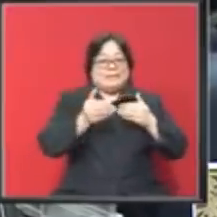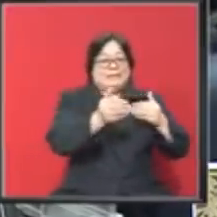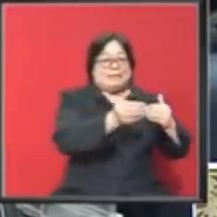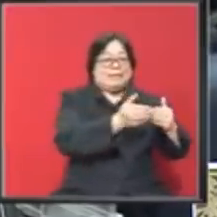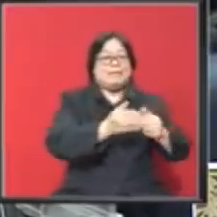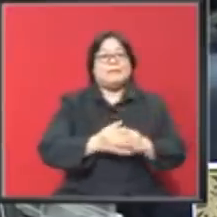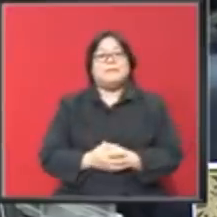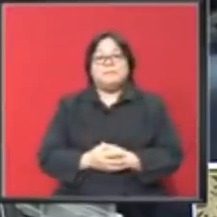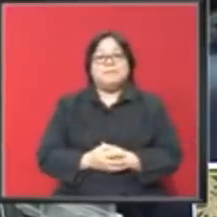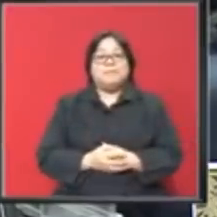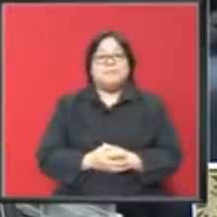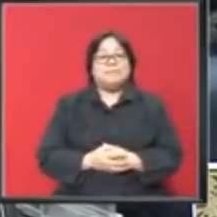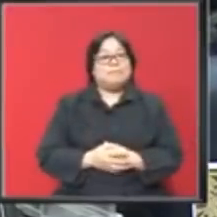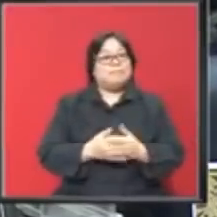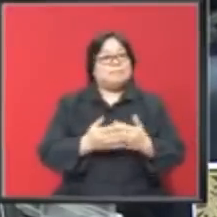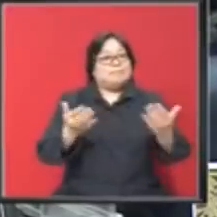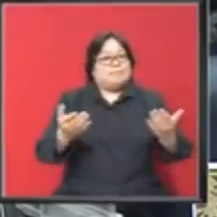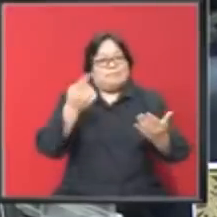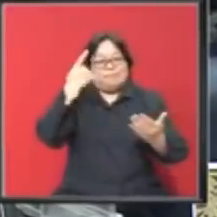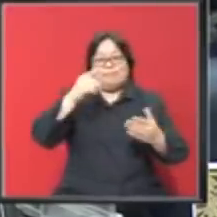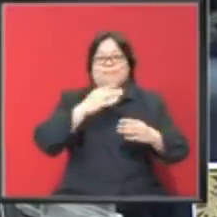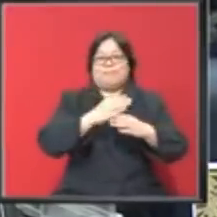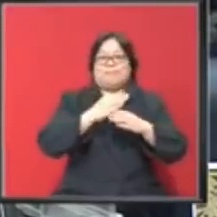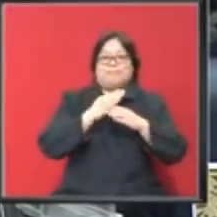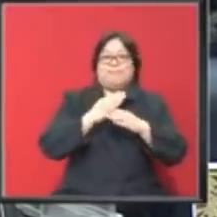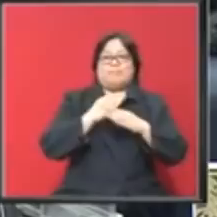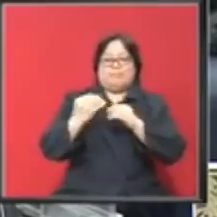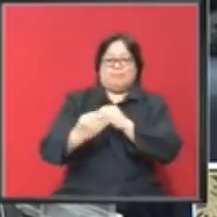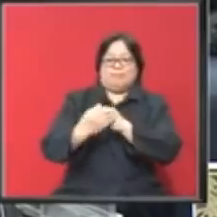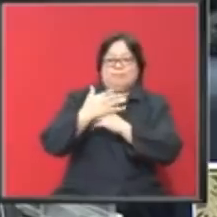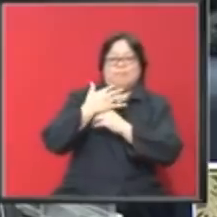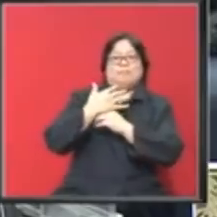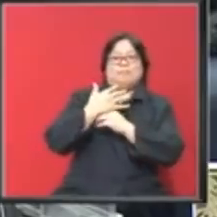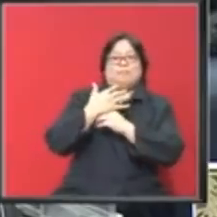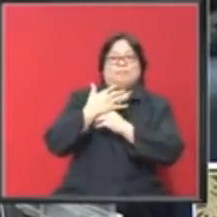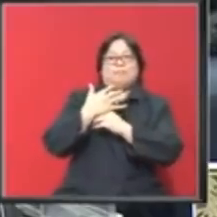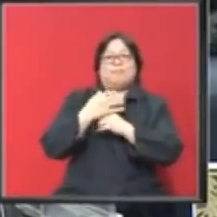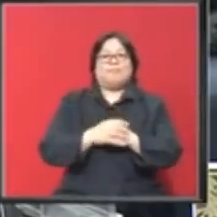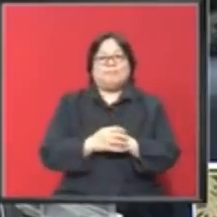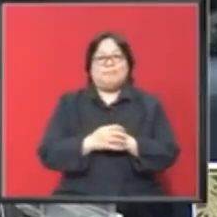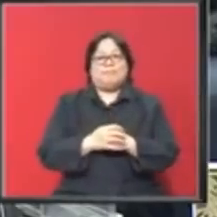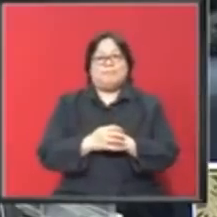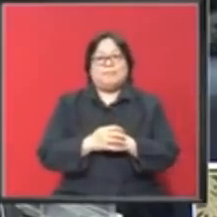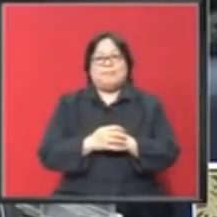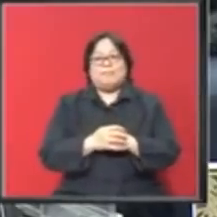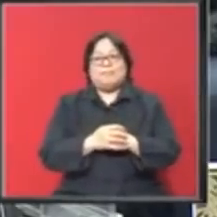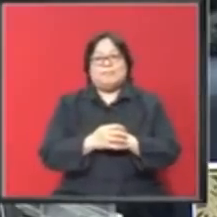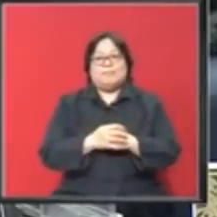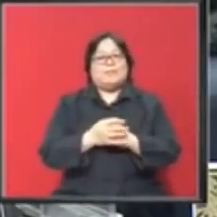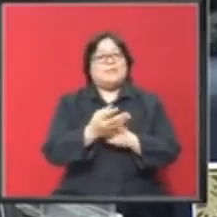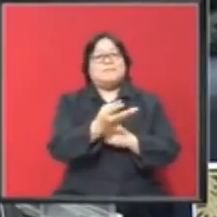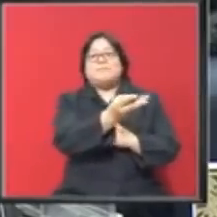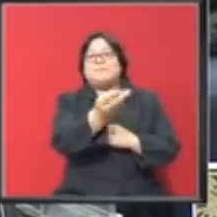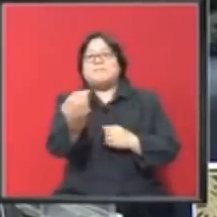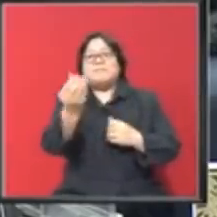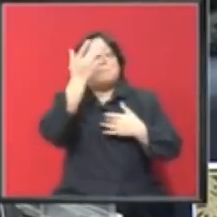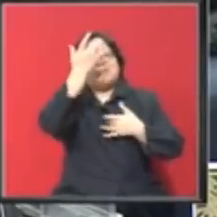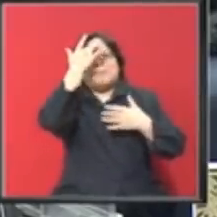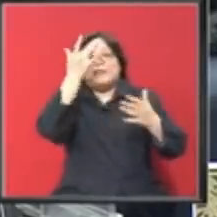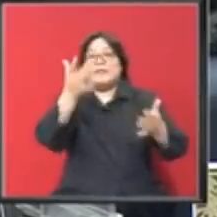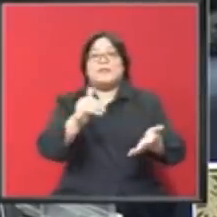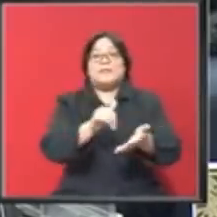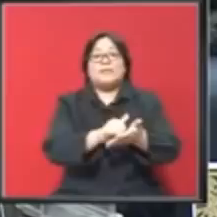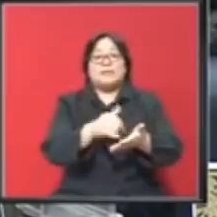apakah untuk melindungi daripada jangkitan daripada beberapa pesakit kita Rapper Sakit